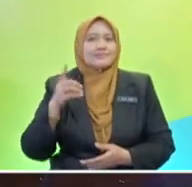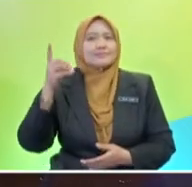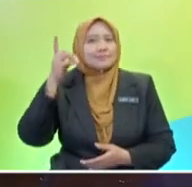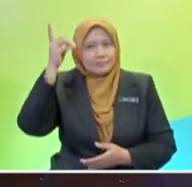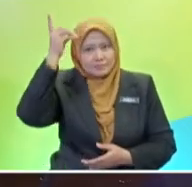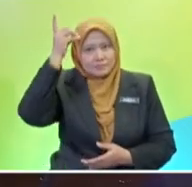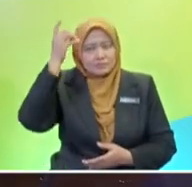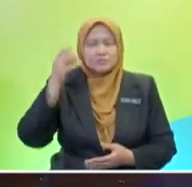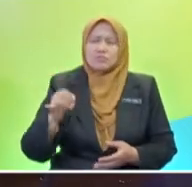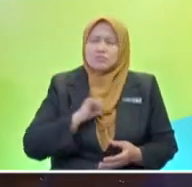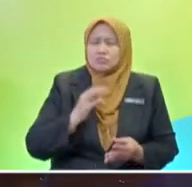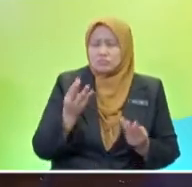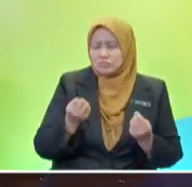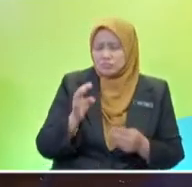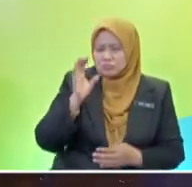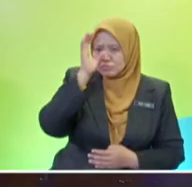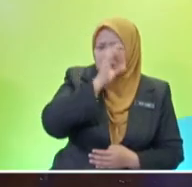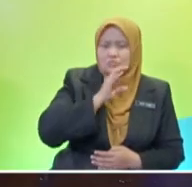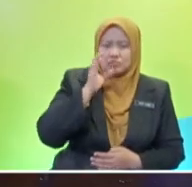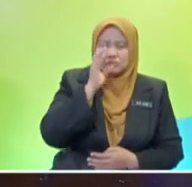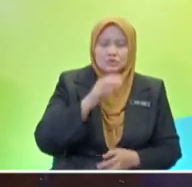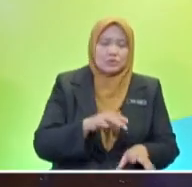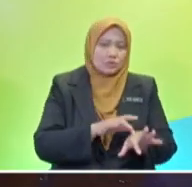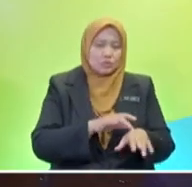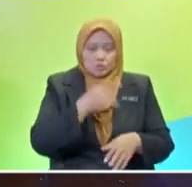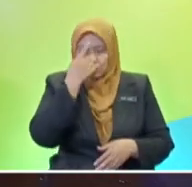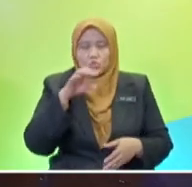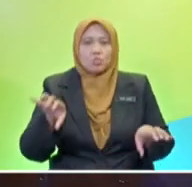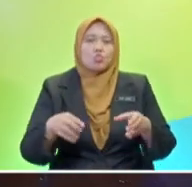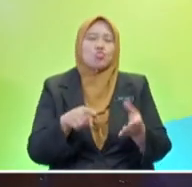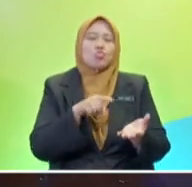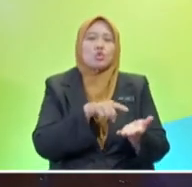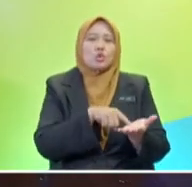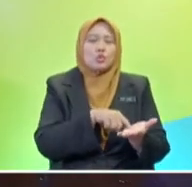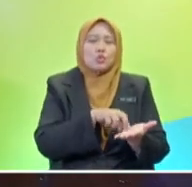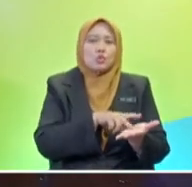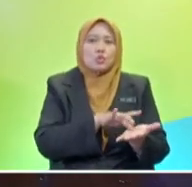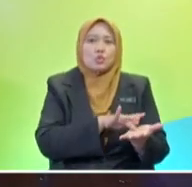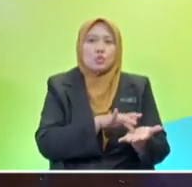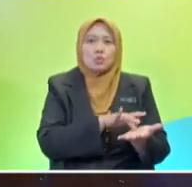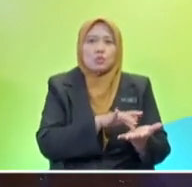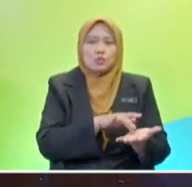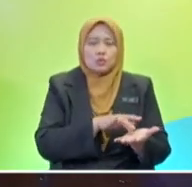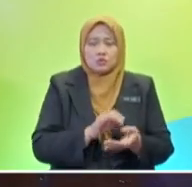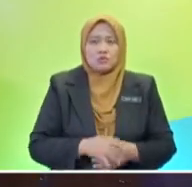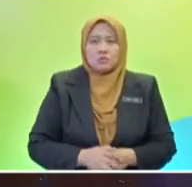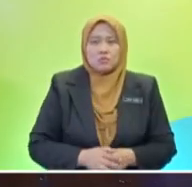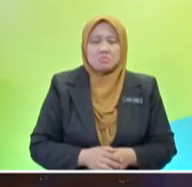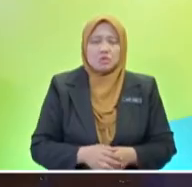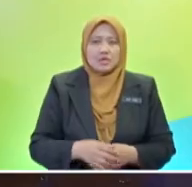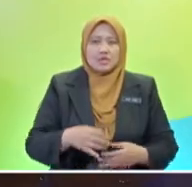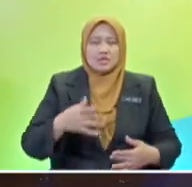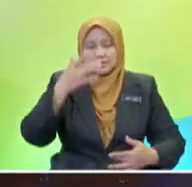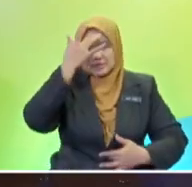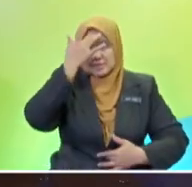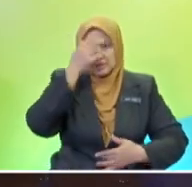inilah Nenek nak cari daun-daun ni nak buat ramuan apa ni minuman kesihatan. Eh, kenapa? Nenek ni sakit urat. Alamak,